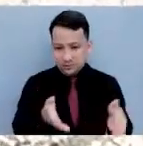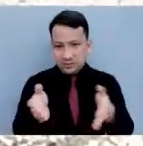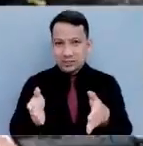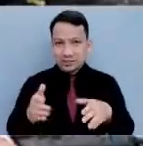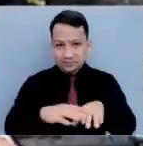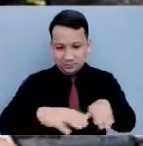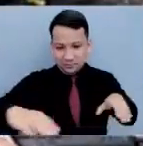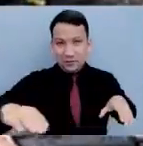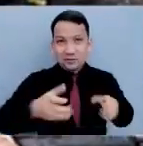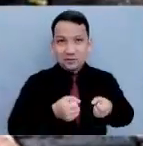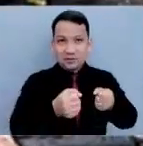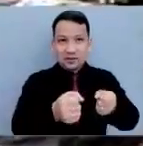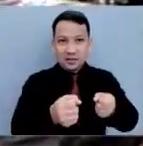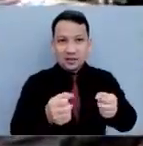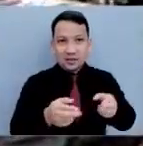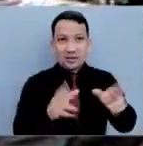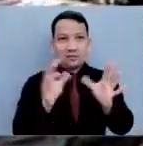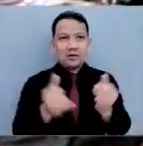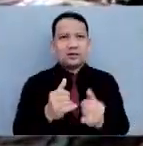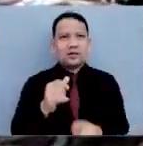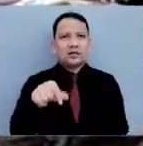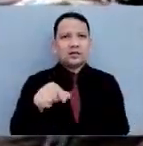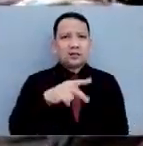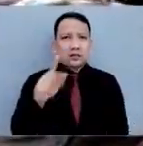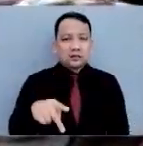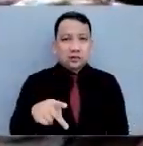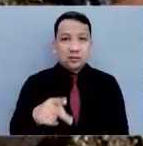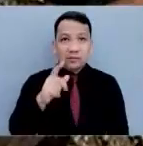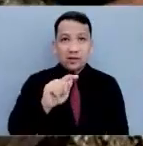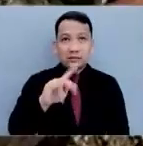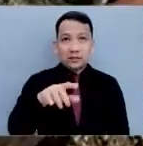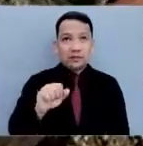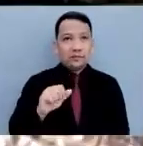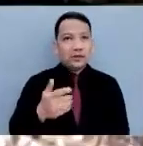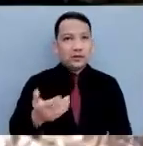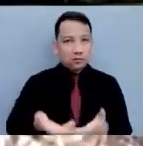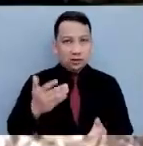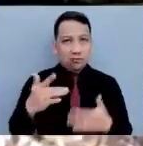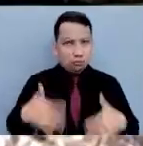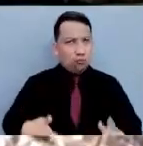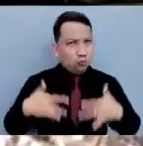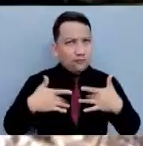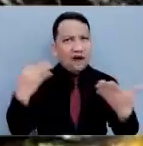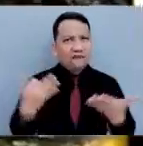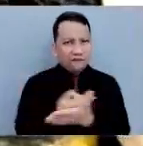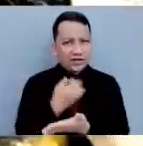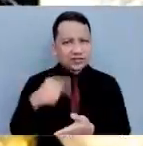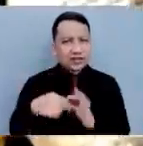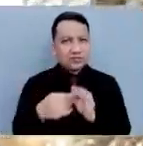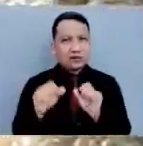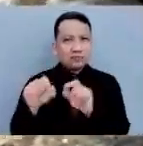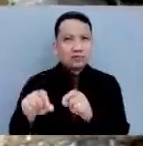Nakahilera sa gilid ng Tulaok Bridge sa Barangay San Matias ang mga tilapyang ito. Sariwa at tumatalon-talon pa ang mga isdang bagsak presyong